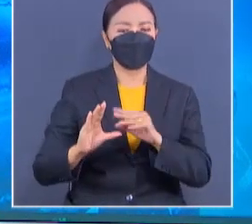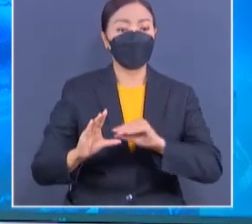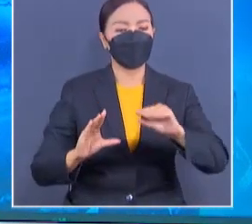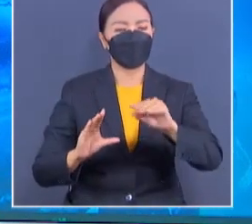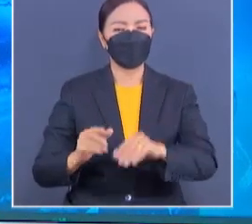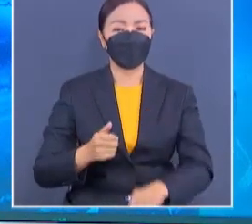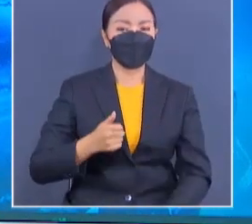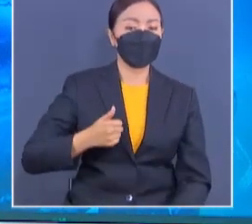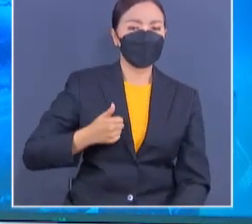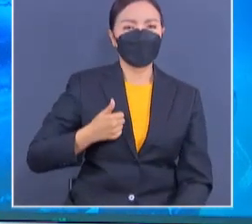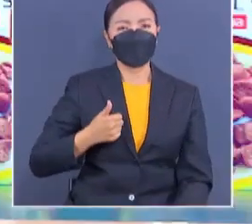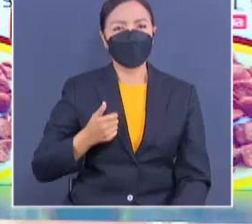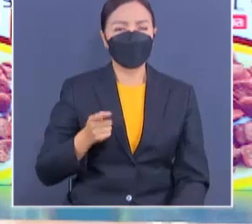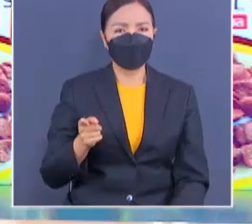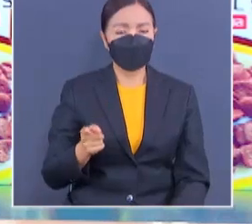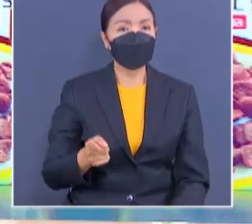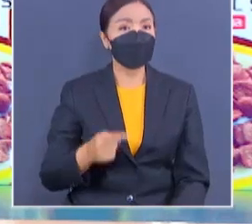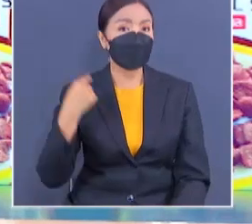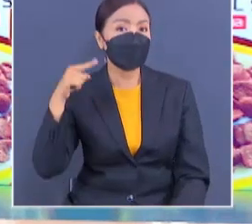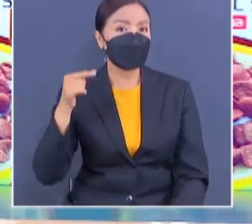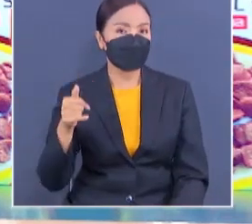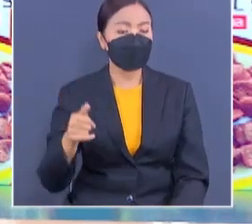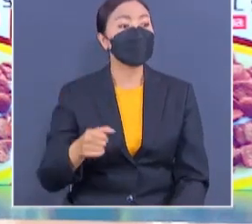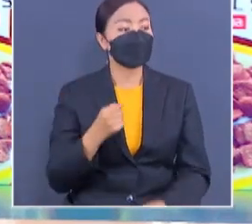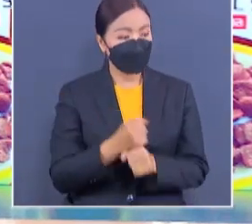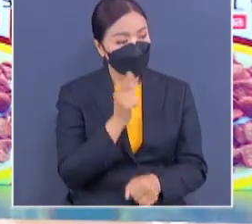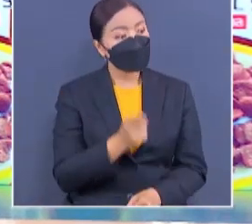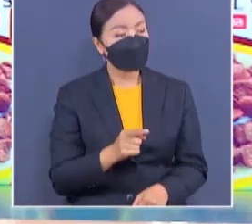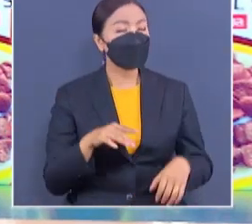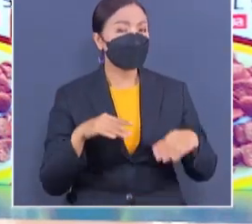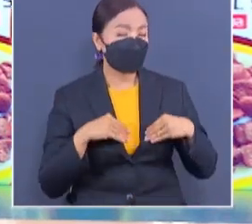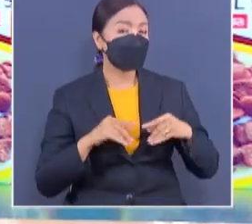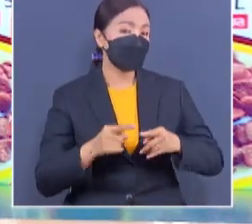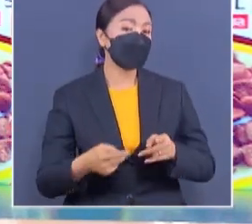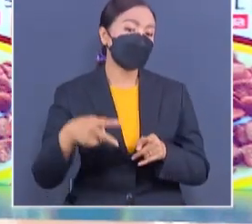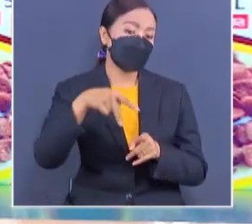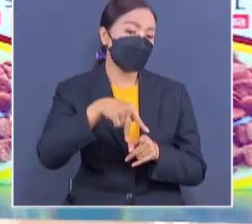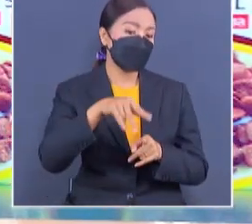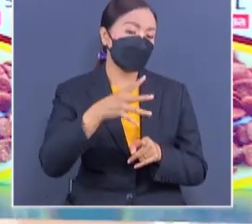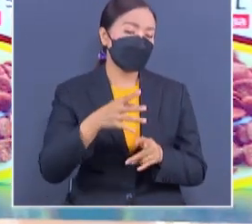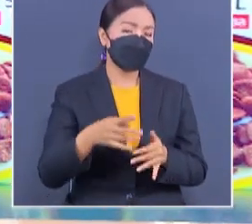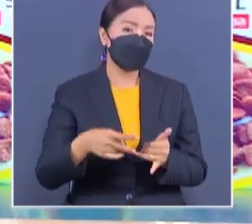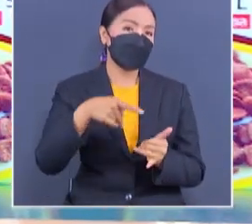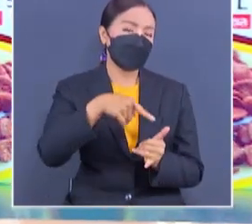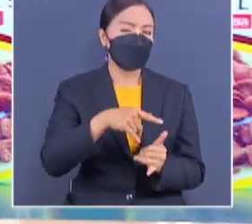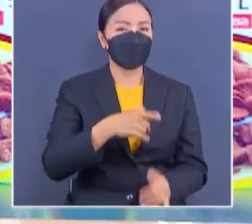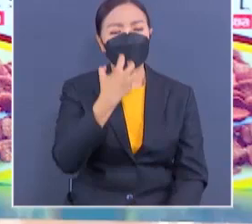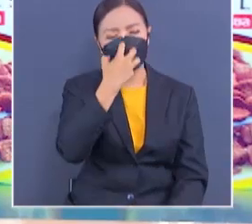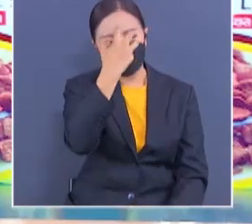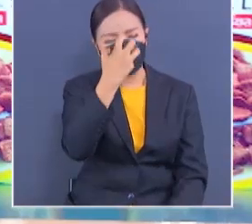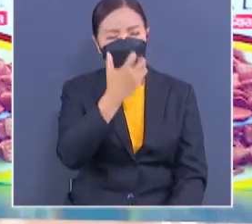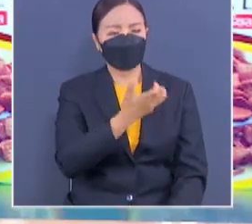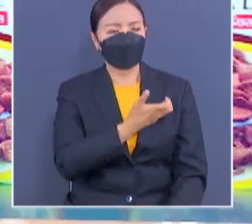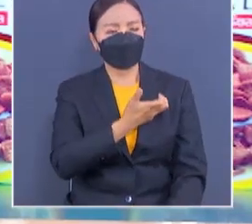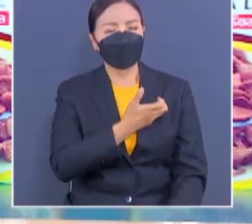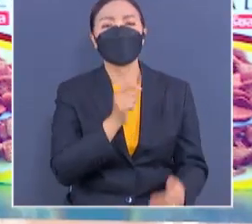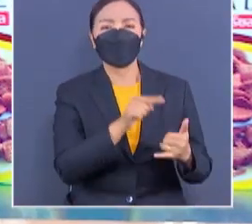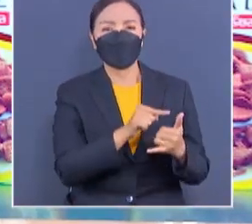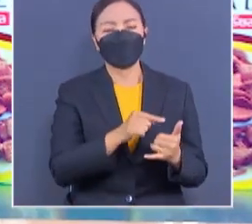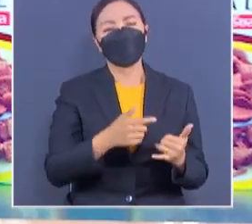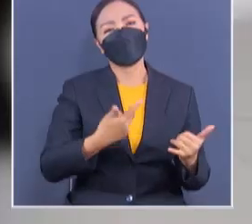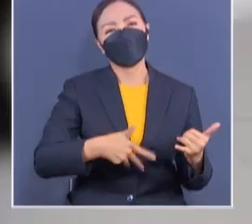ซึ่งล่าสุดเธอก็ออกมายอมรับนะคะบอกว่าเธอทำจริงแต่ว่าไม่ได้นั่งคล่อมแล้วที่ทำไปเนี่ยเป็นเพราะว่าโกรธแล้วก็แค้นอดีตลูกน้องราย